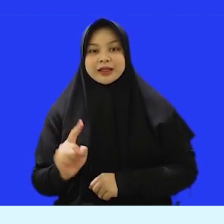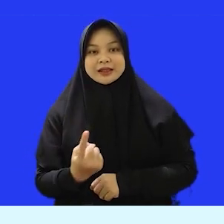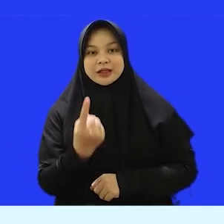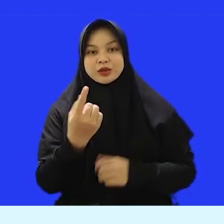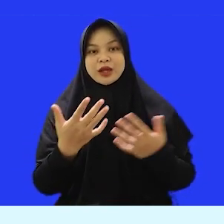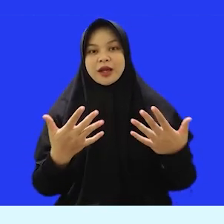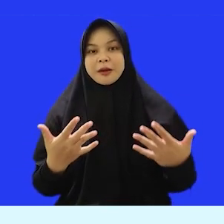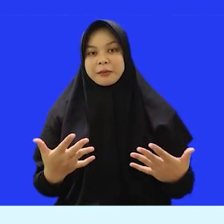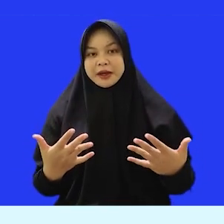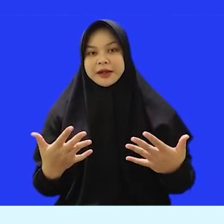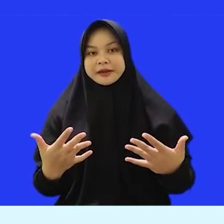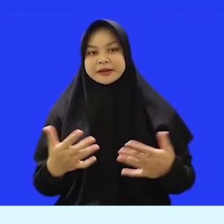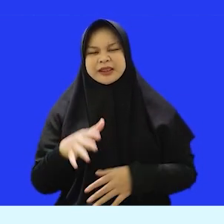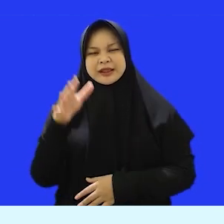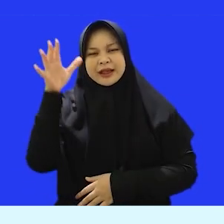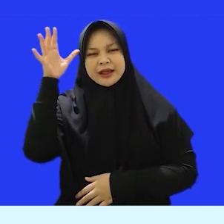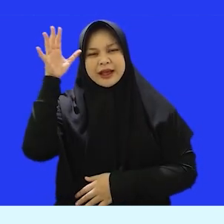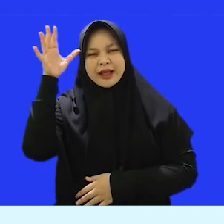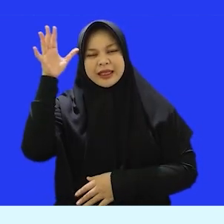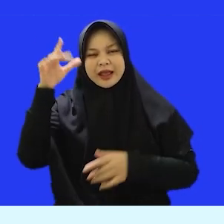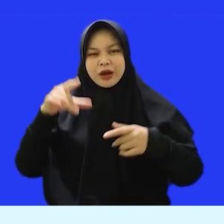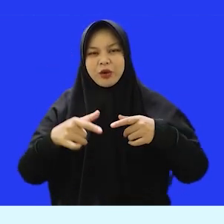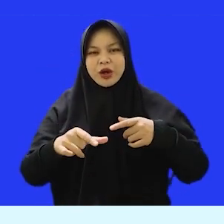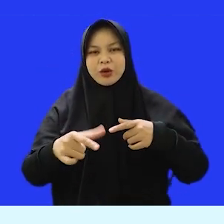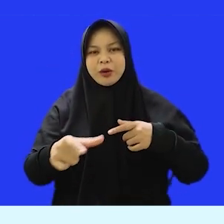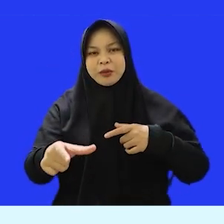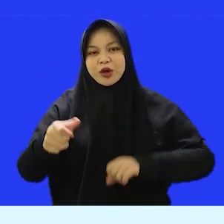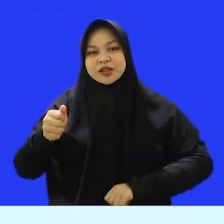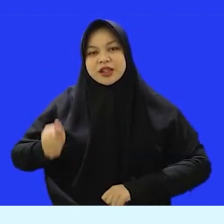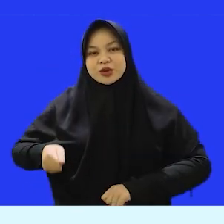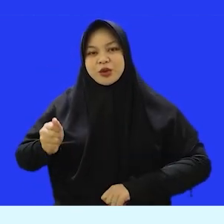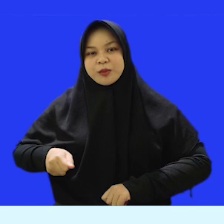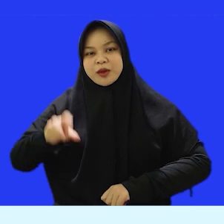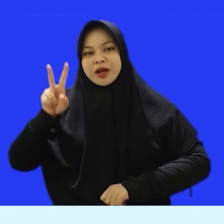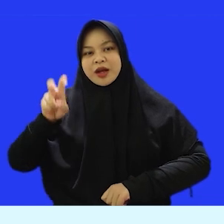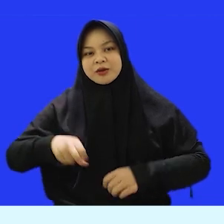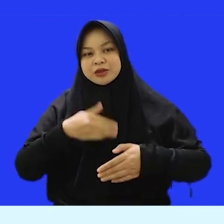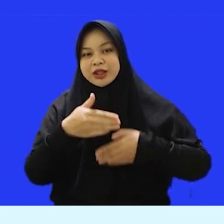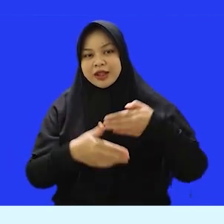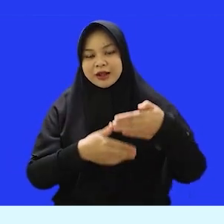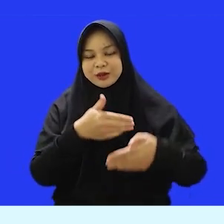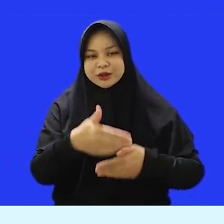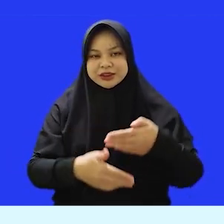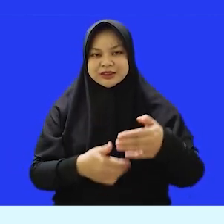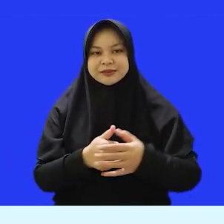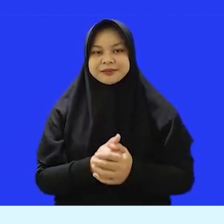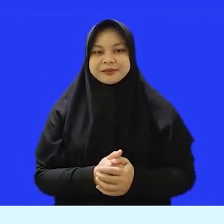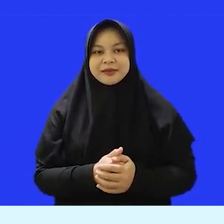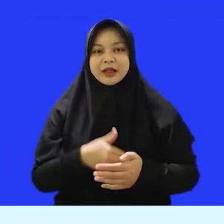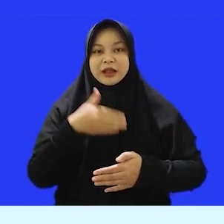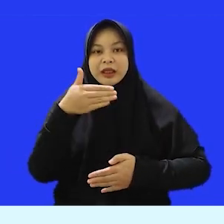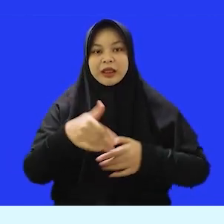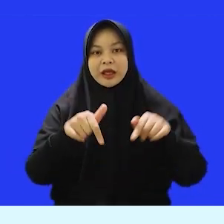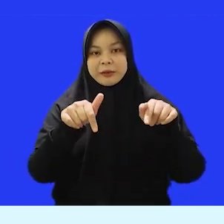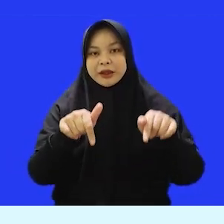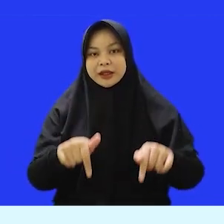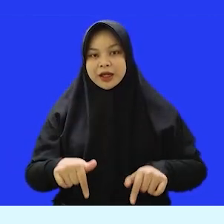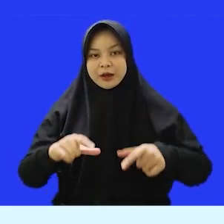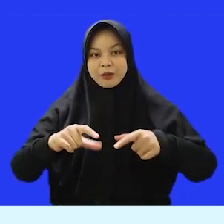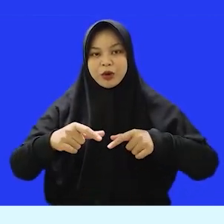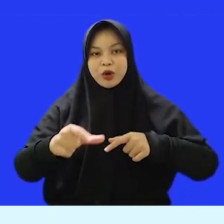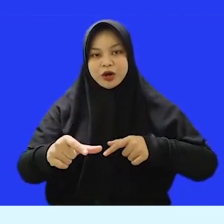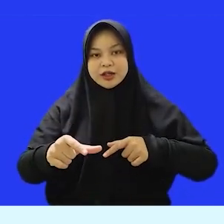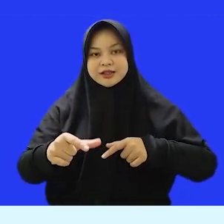Salah satunya adalah tidak tahu alur atau proses hukum yang harus ditempuh. Di tahapan ini,